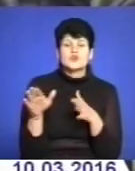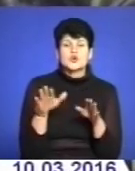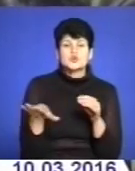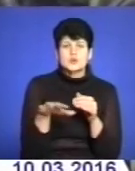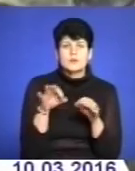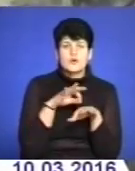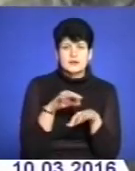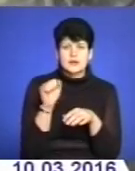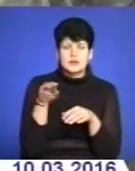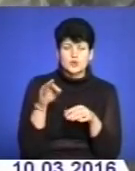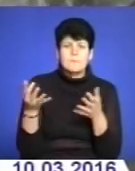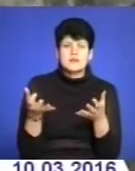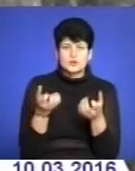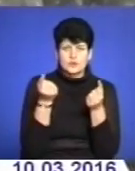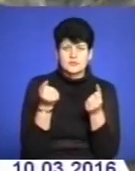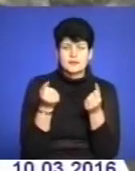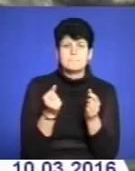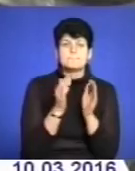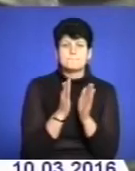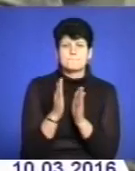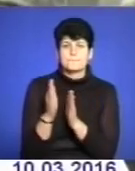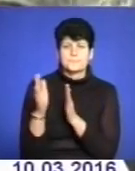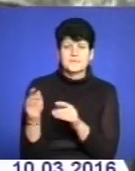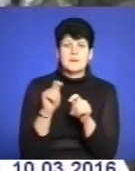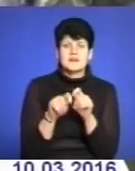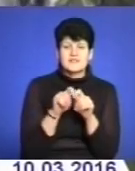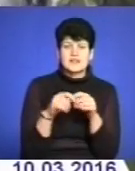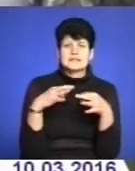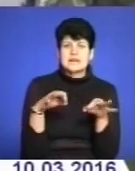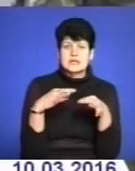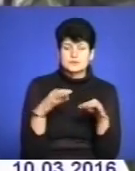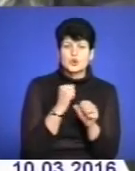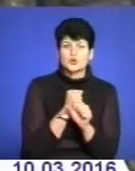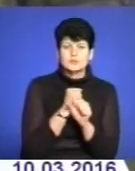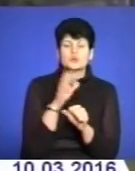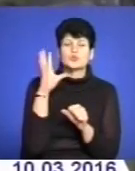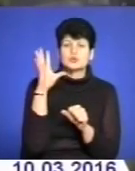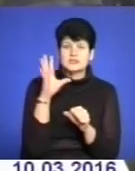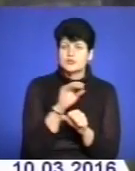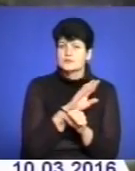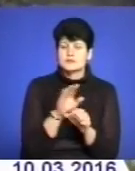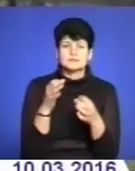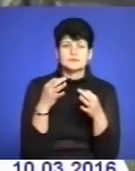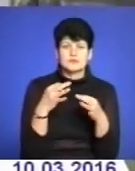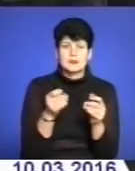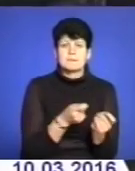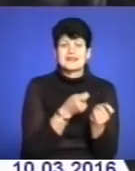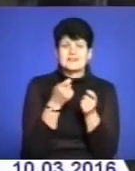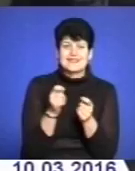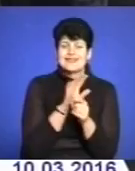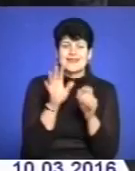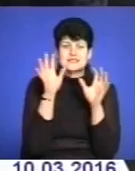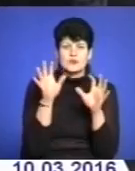антитерористичної операції підтримуватимуть правовий режим, перевірятимуть транспортні засоби, робитимуть усе, аби не допустити перевезення незаконних